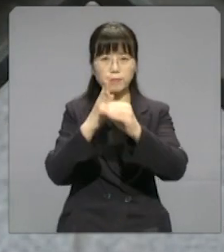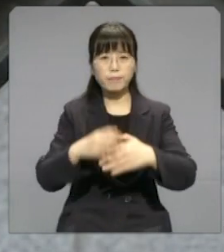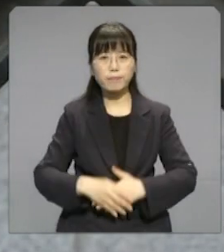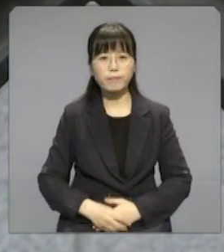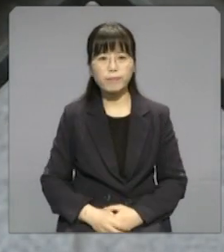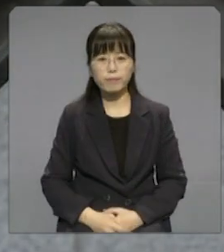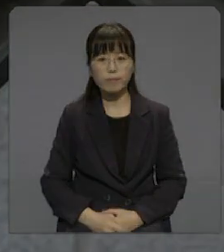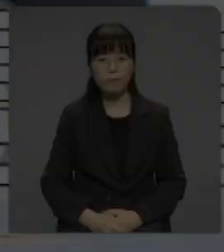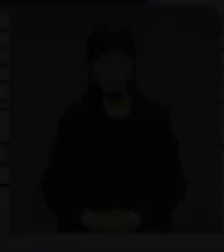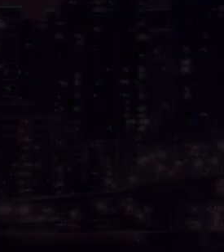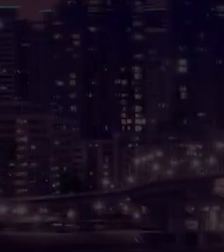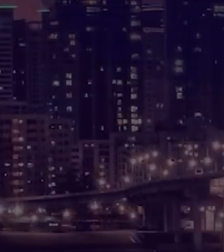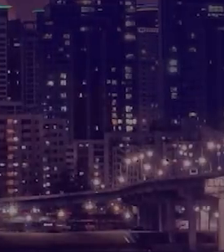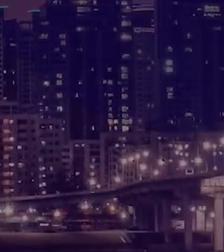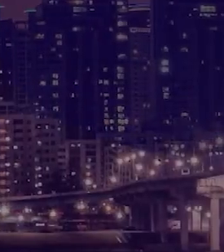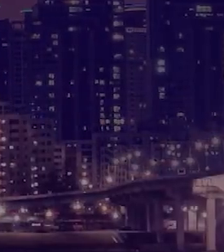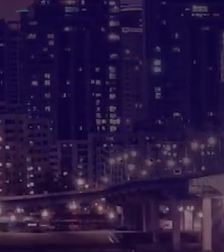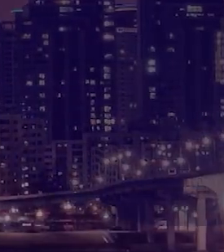예상하고